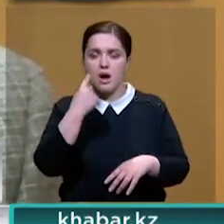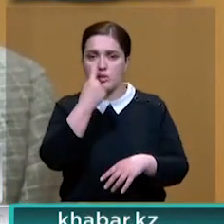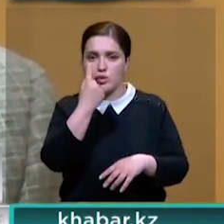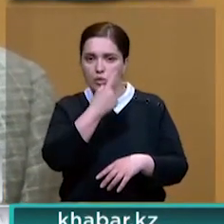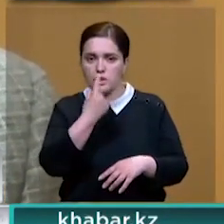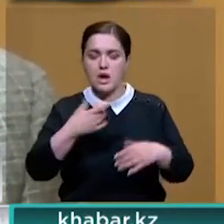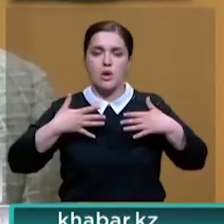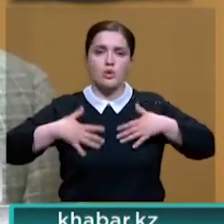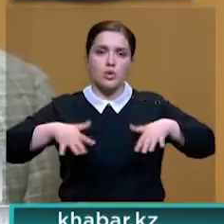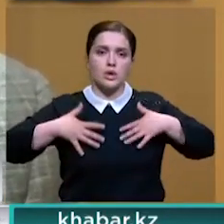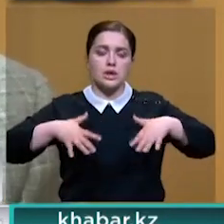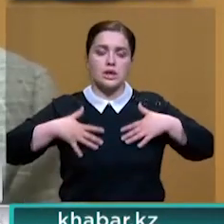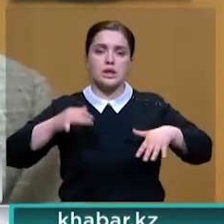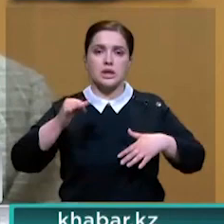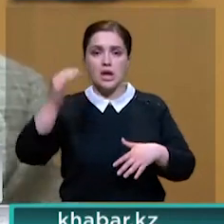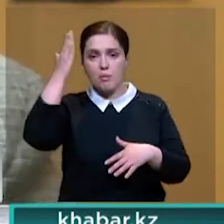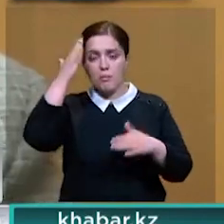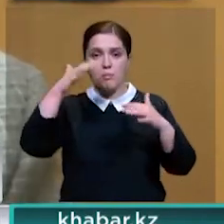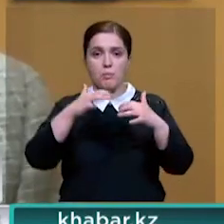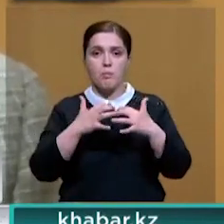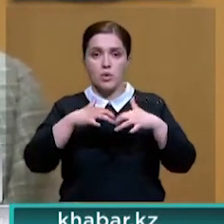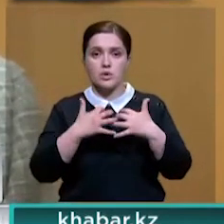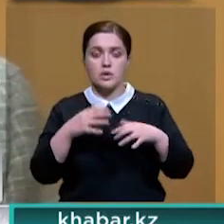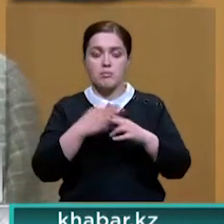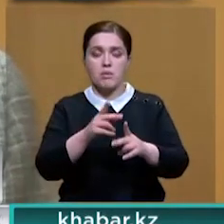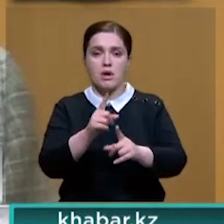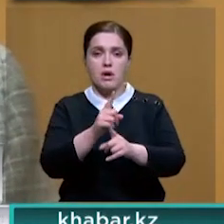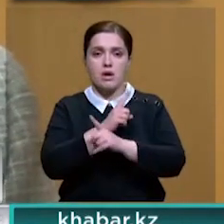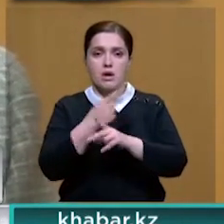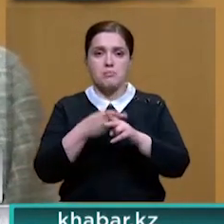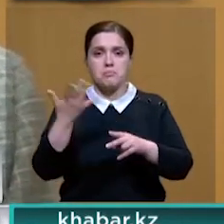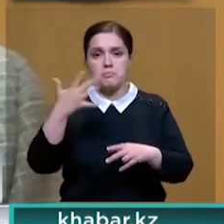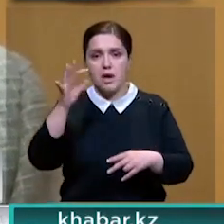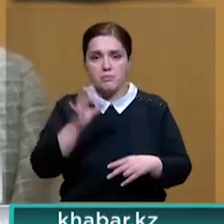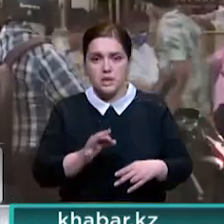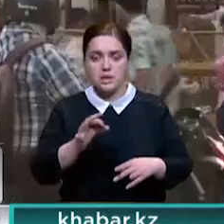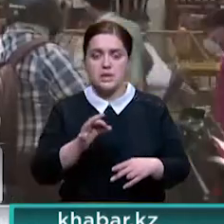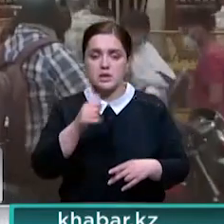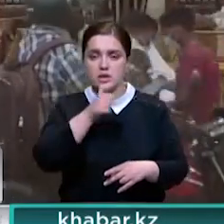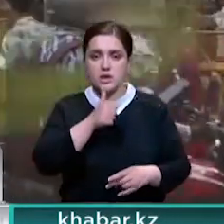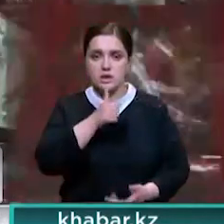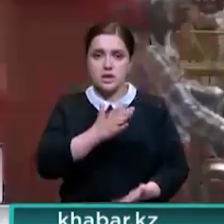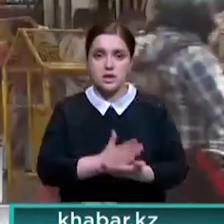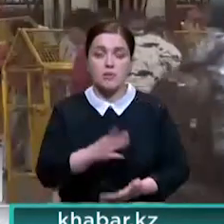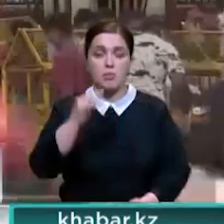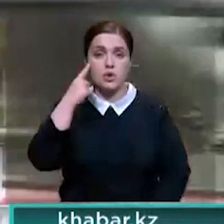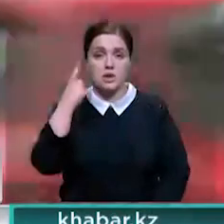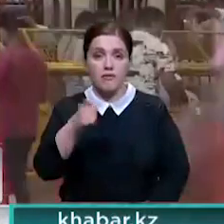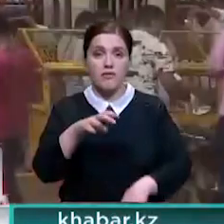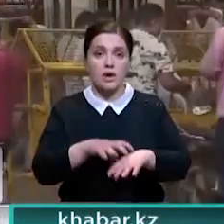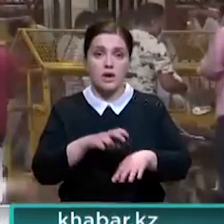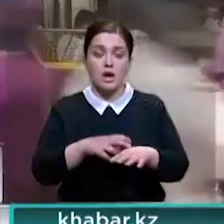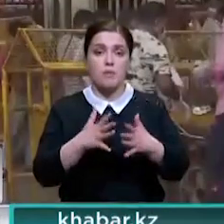легкие и мозг шансы остаться без последствий и выжить примерно 50 на 50 по заявления медиков